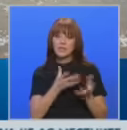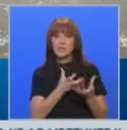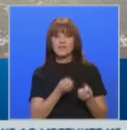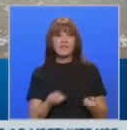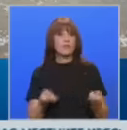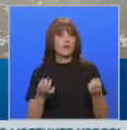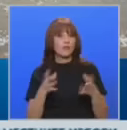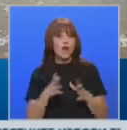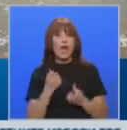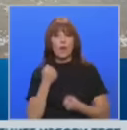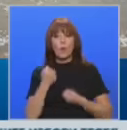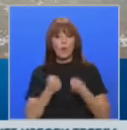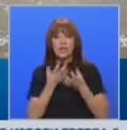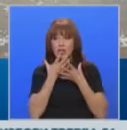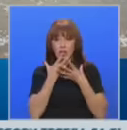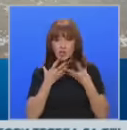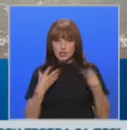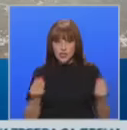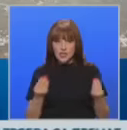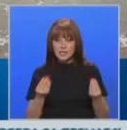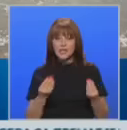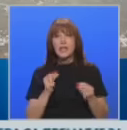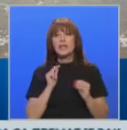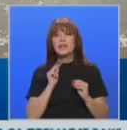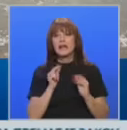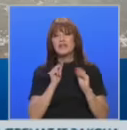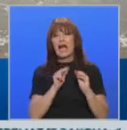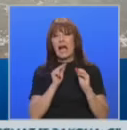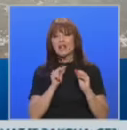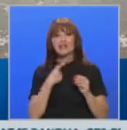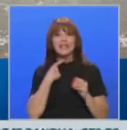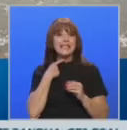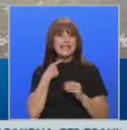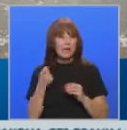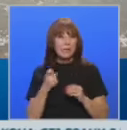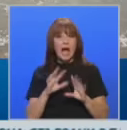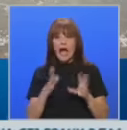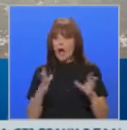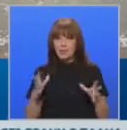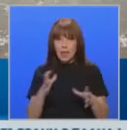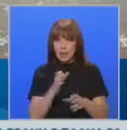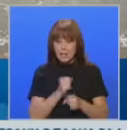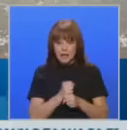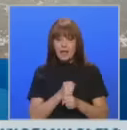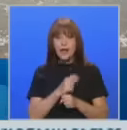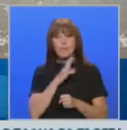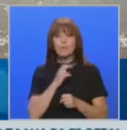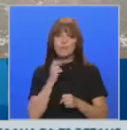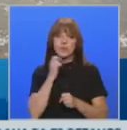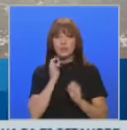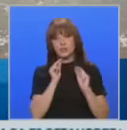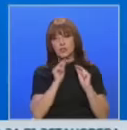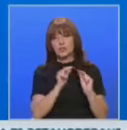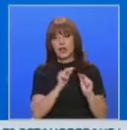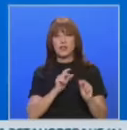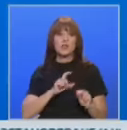Ако колата е изчезнала, трябва да обявят колата за изгубена. Ако някой ден се намери, полицията ще уведоми собственика.